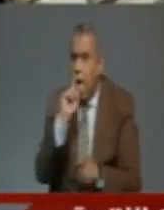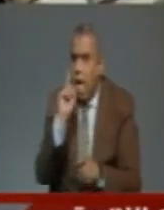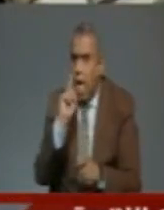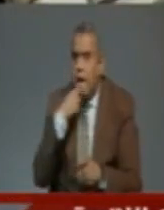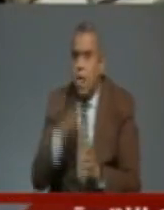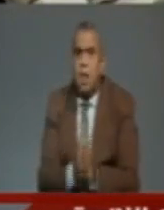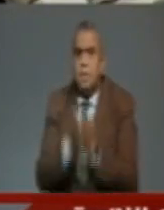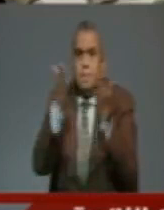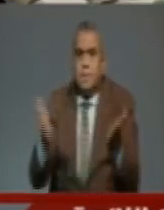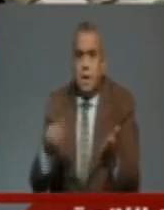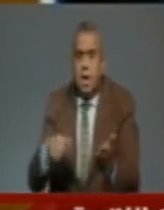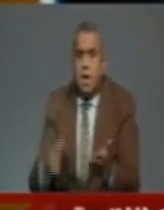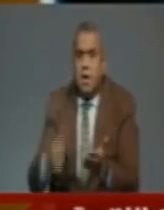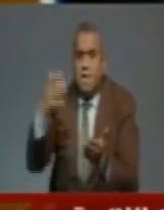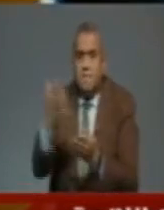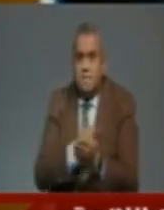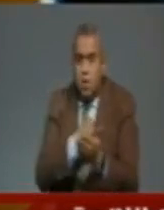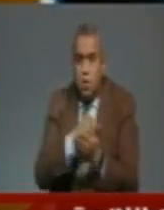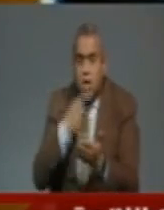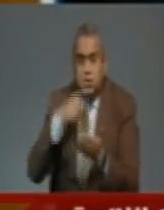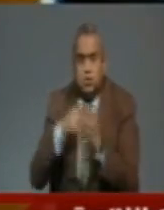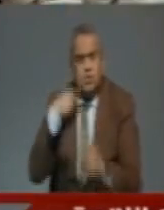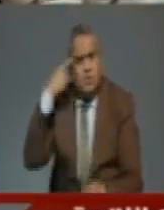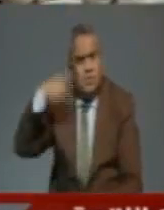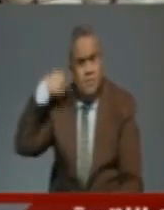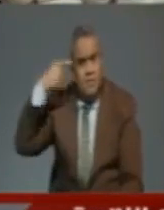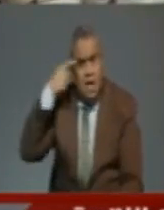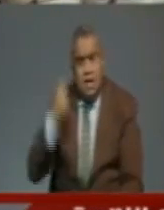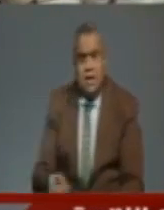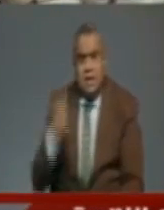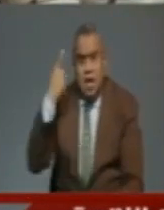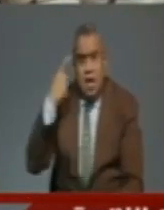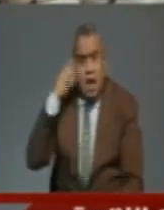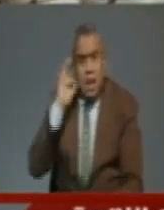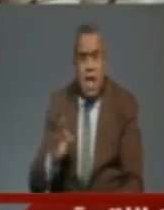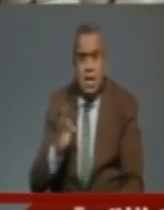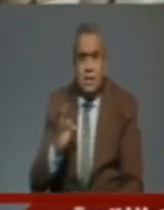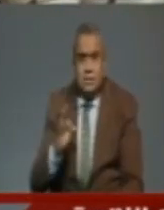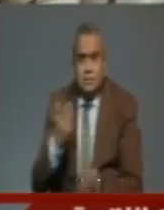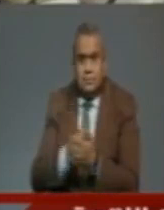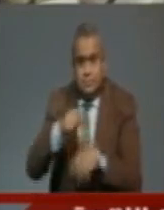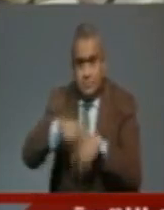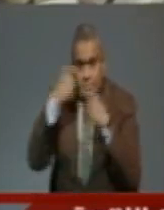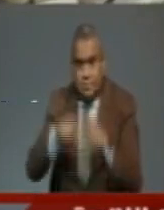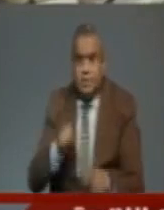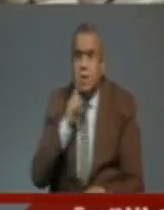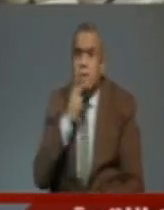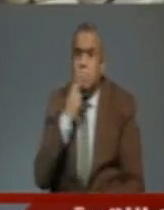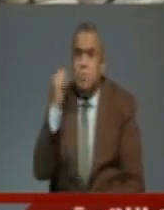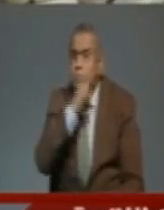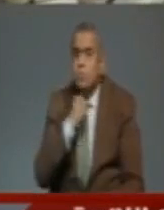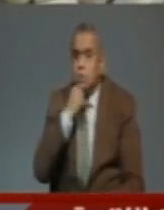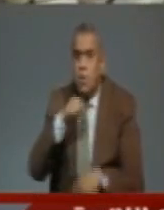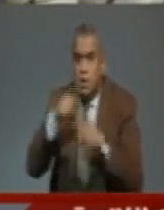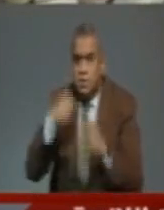جت الفرصه بن ايه؟ نعملها. بنعملها. الكلام ده اتعمل هنا، ونروح على البحر المتوسط تلاقوا جرجوب زيه، وتروح